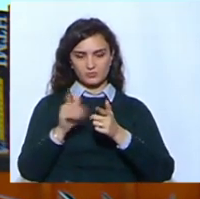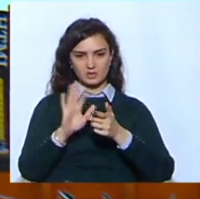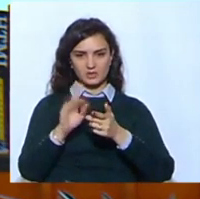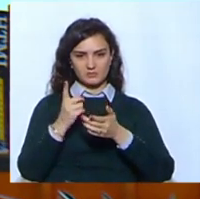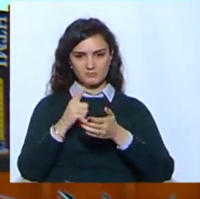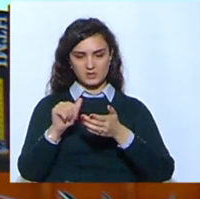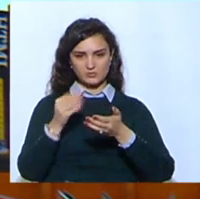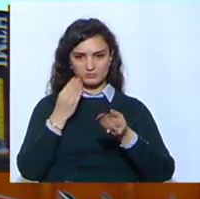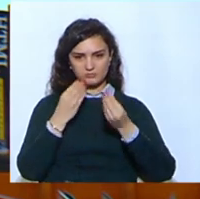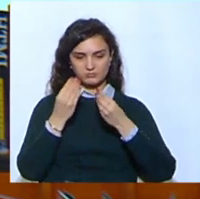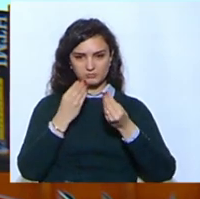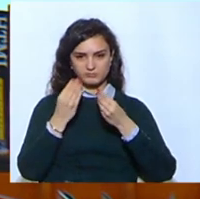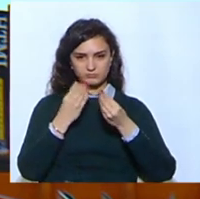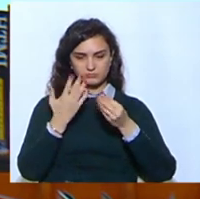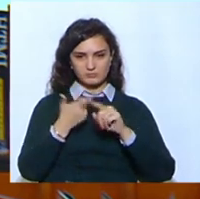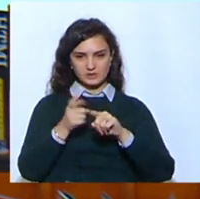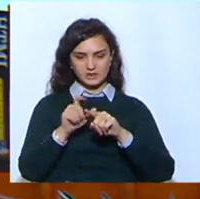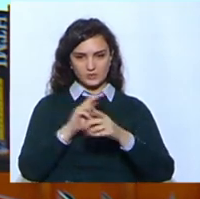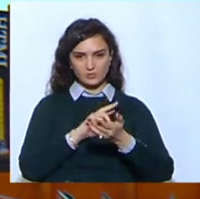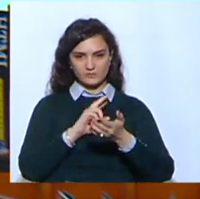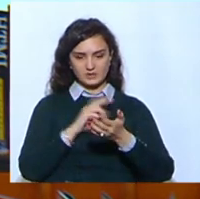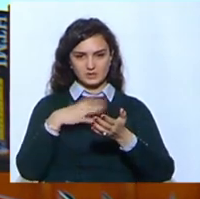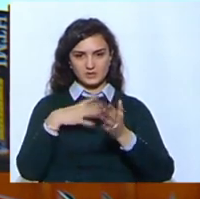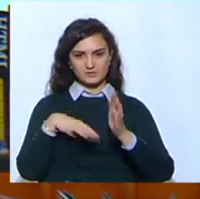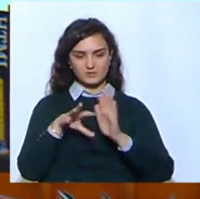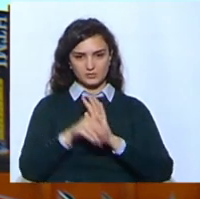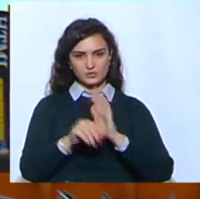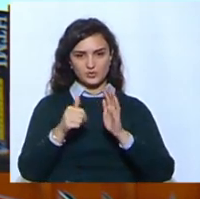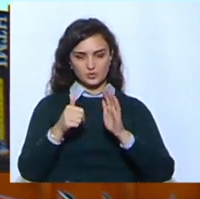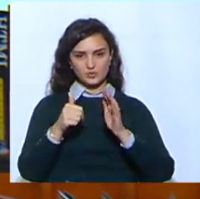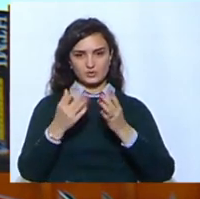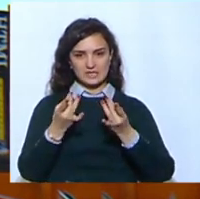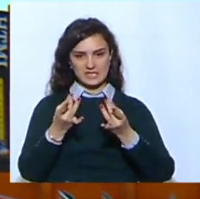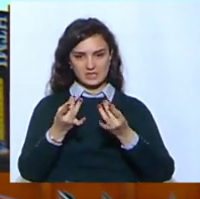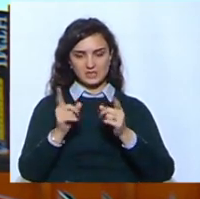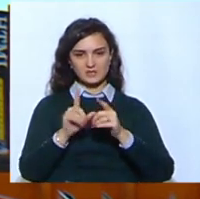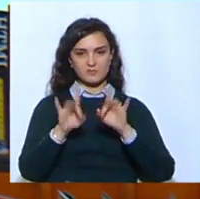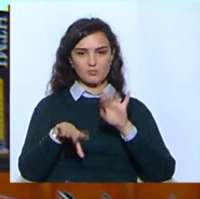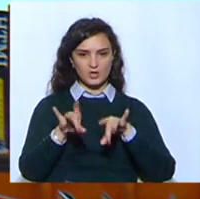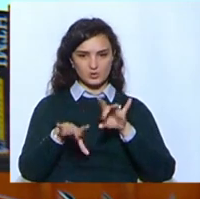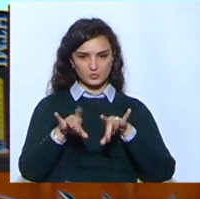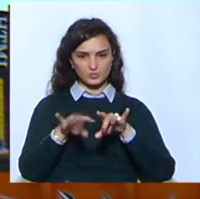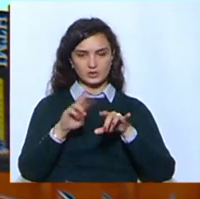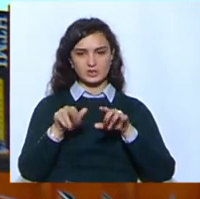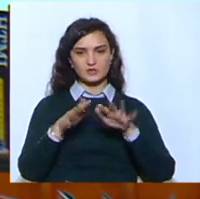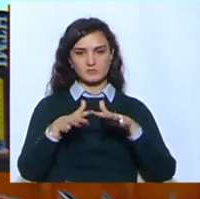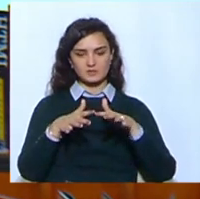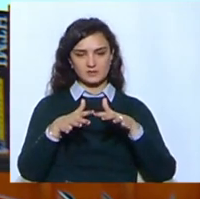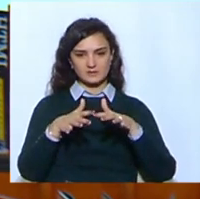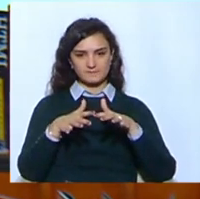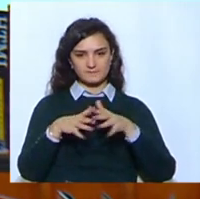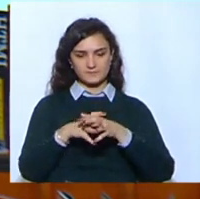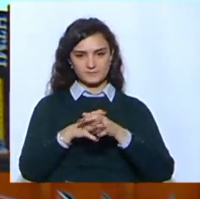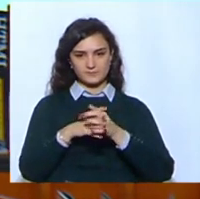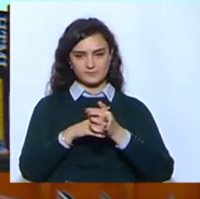მარტო ხემსი და სასუსნავი, რომელიც ძალიან უყვართ საქართველოში, როგორც ნედლის სახით, ასევე მოხარშული და შემწვარი სახით. და